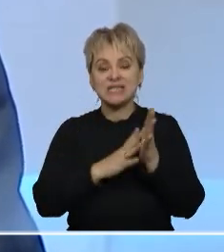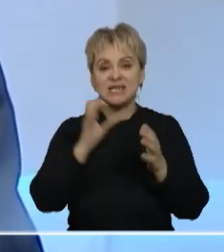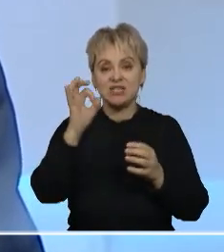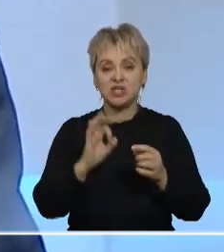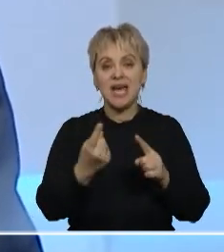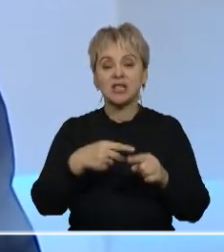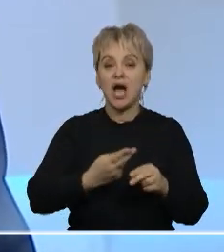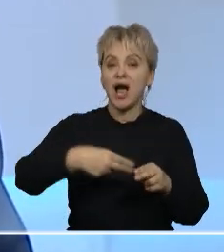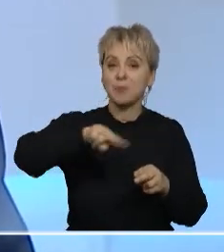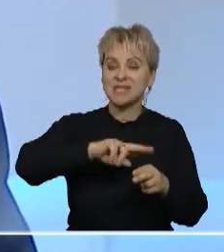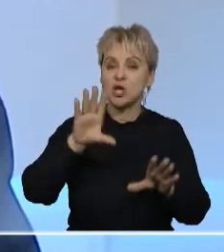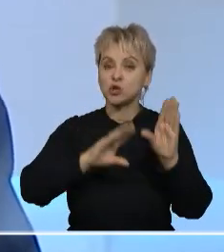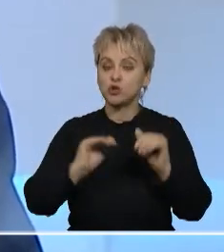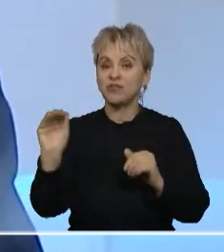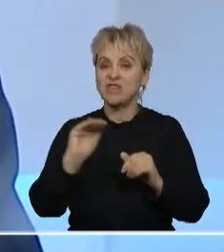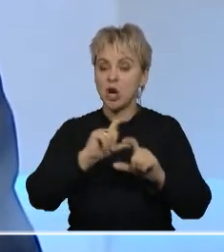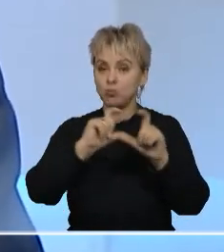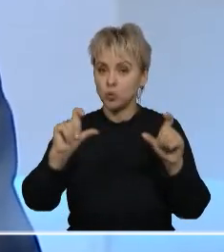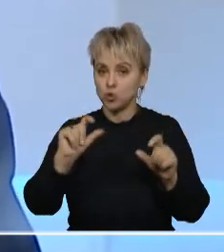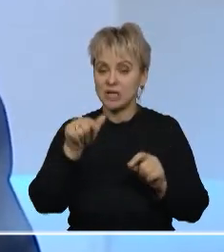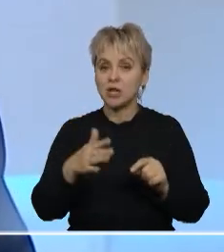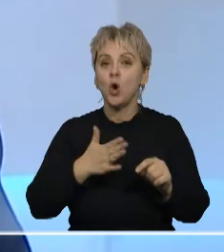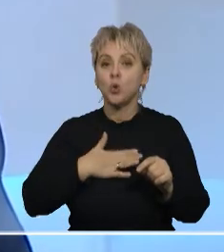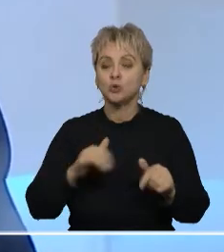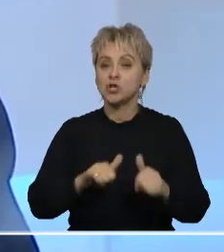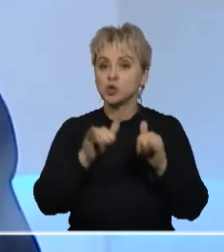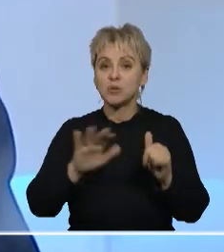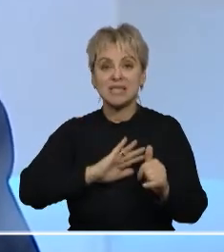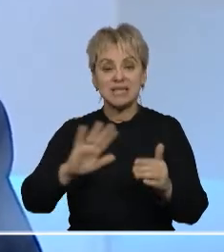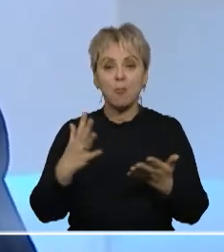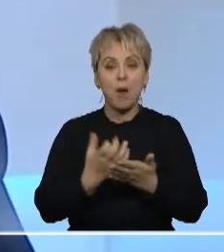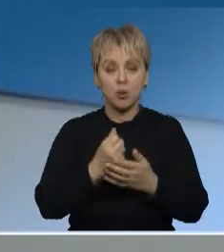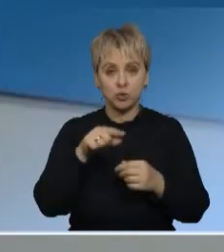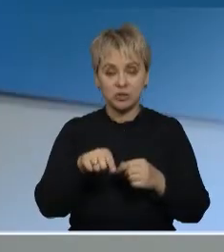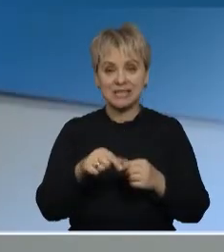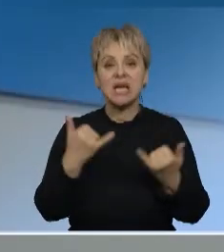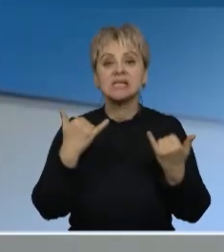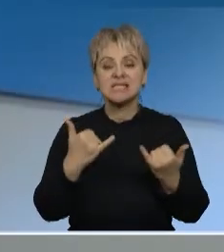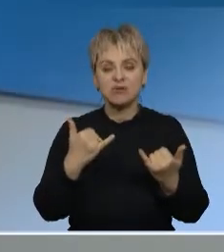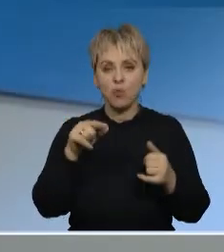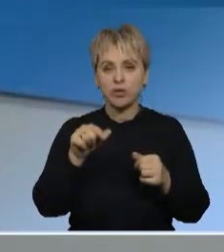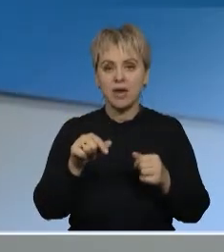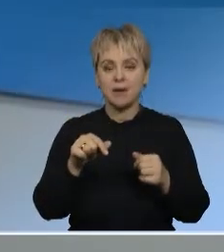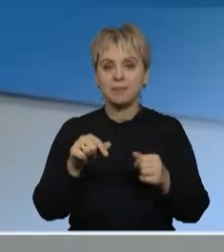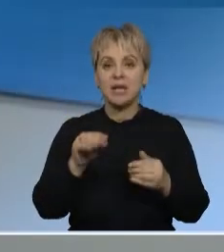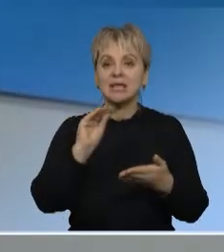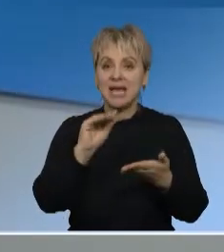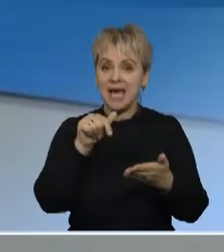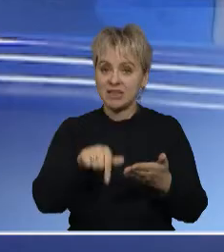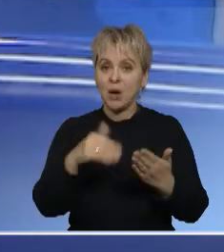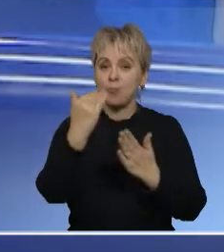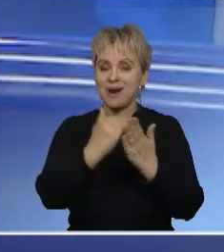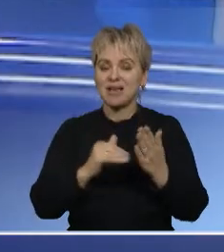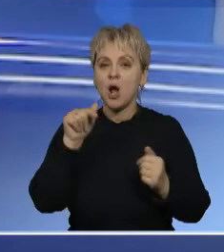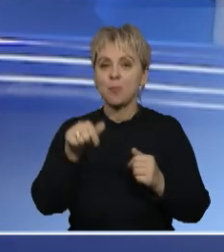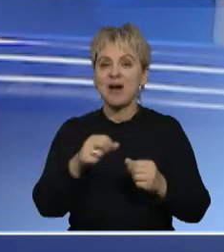это компенсация за счет федерального бюджета. То есть у нас роста почти не получилось. Сегодня данная программа,